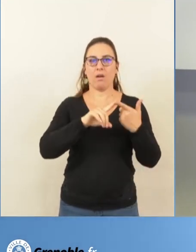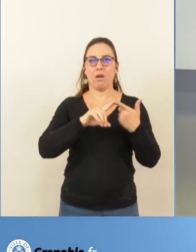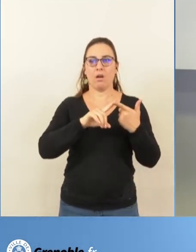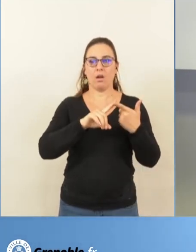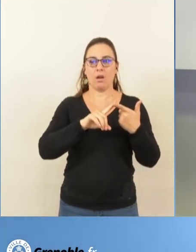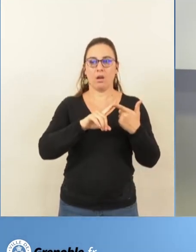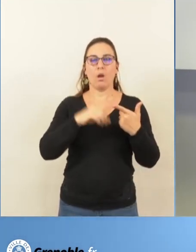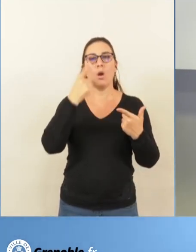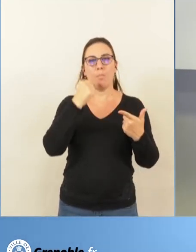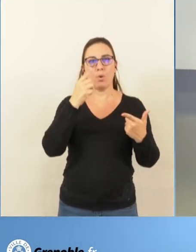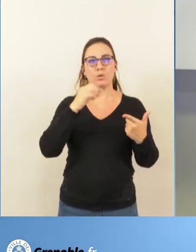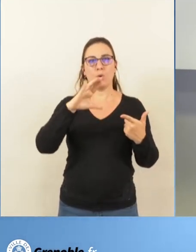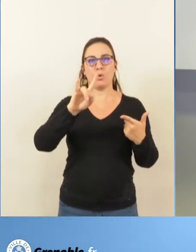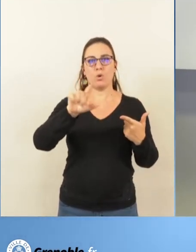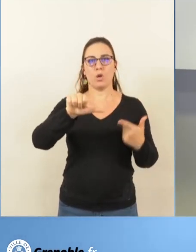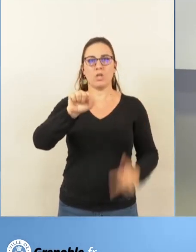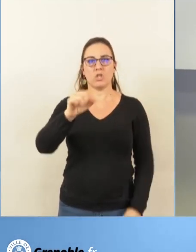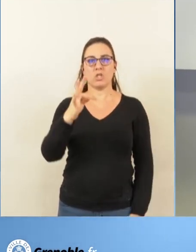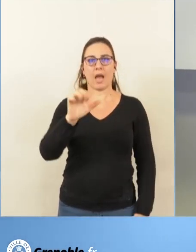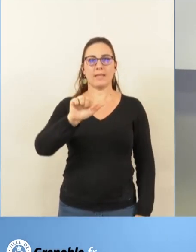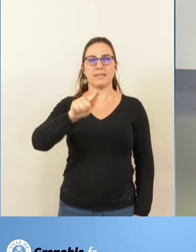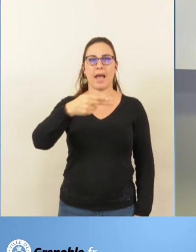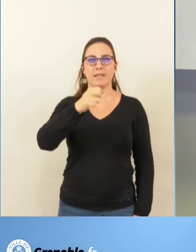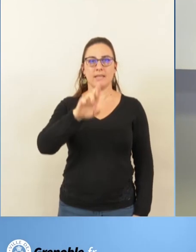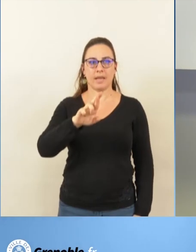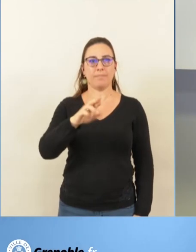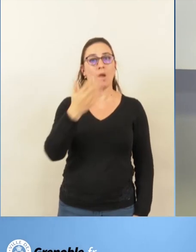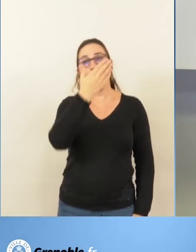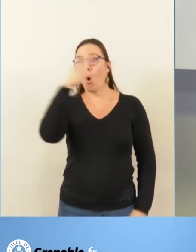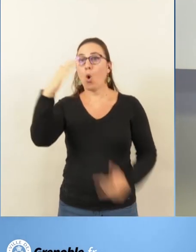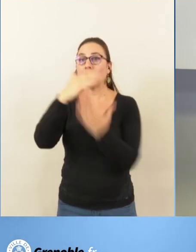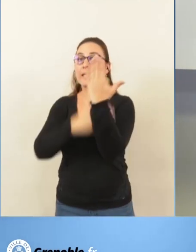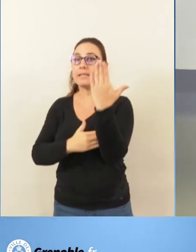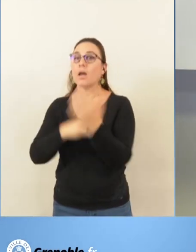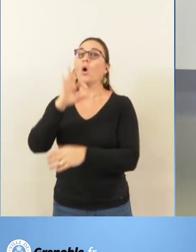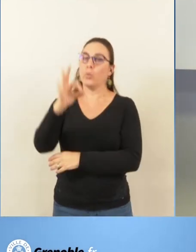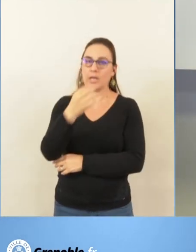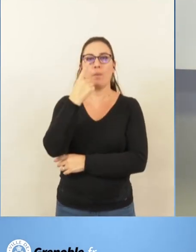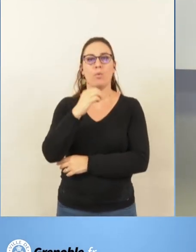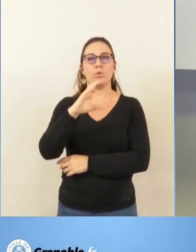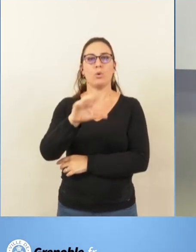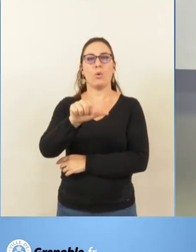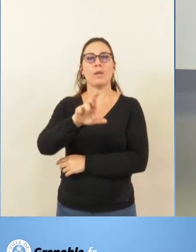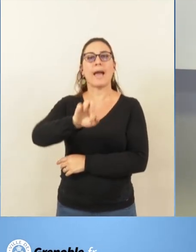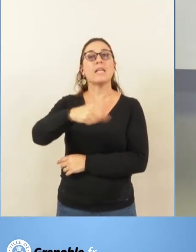de Monsieur Chastanier d'autres listes oui monsieur Carignon